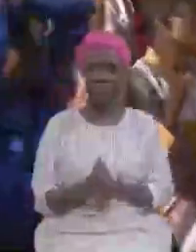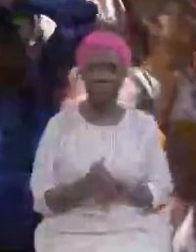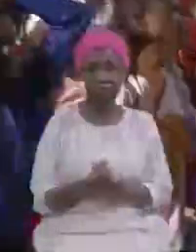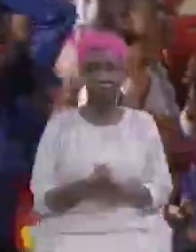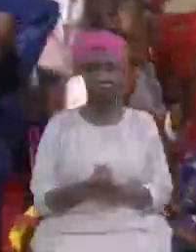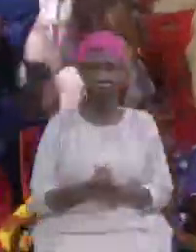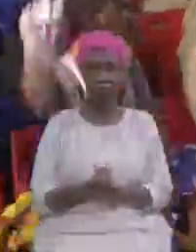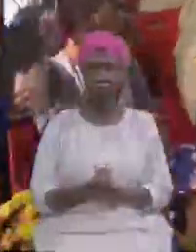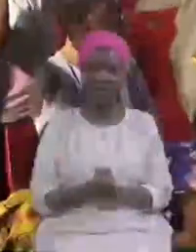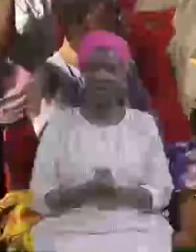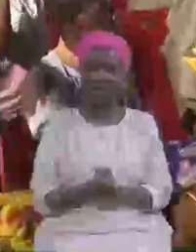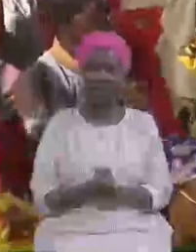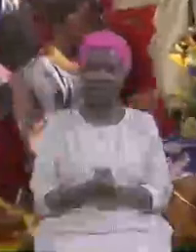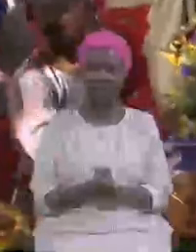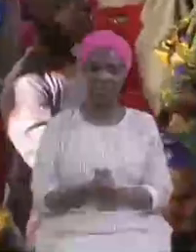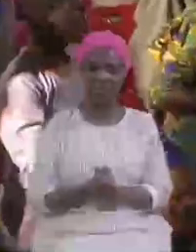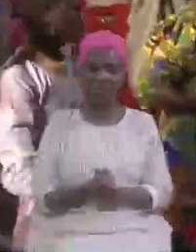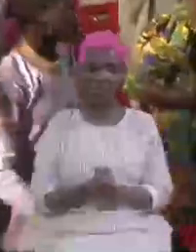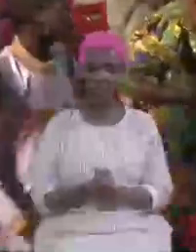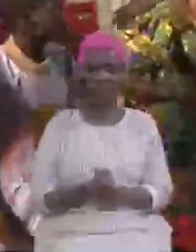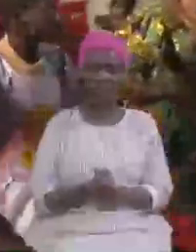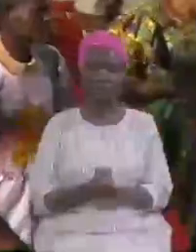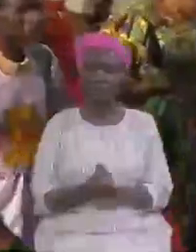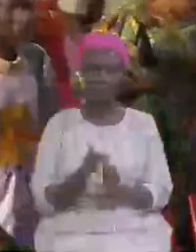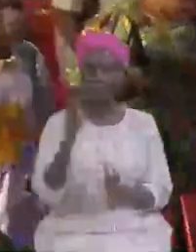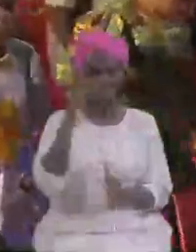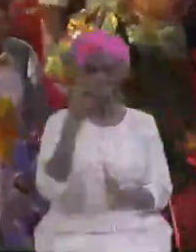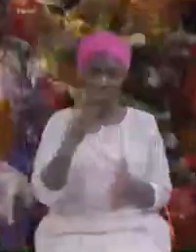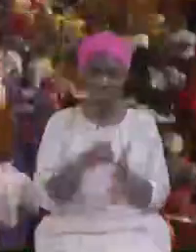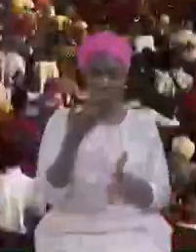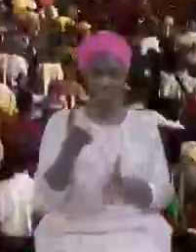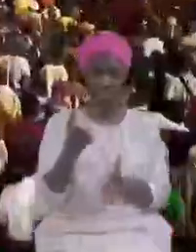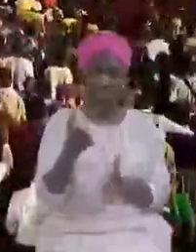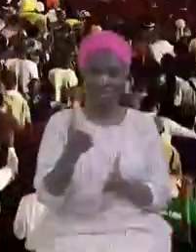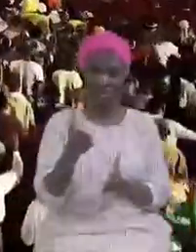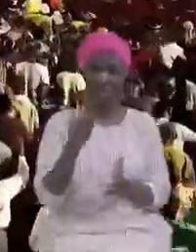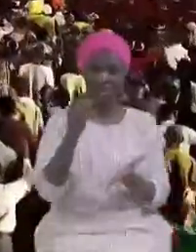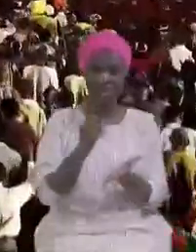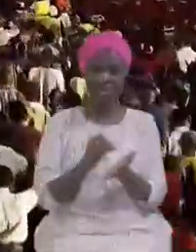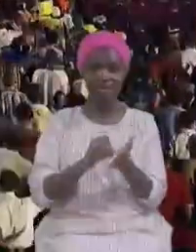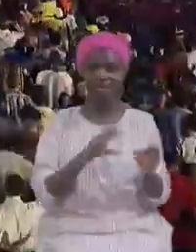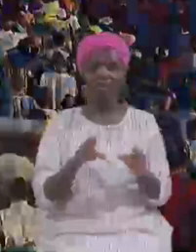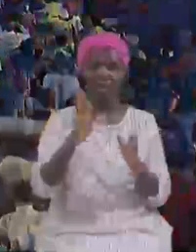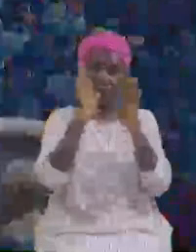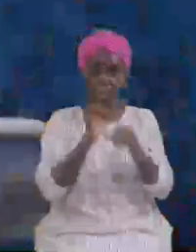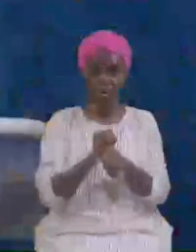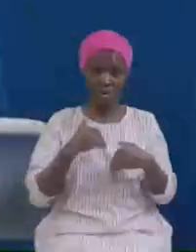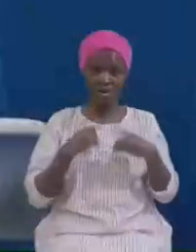Amen, amen, c'est fait. Tu le verras là-bas, le miracle a eu lieu déjà.